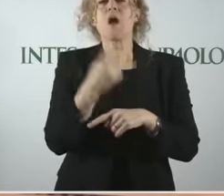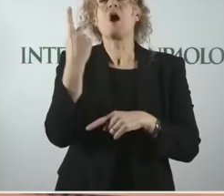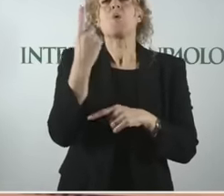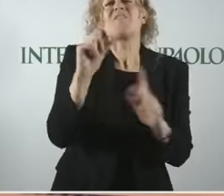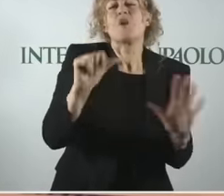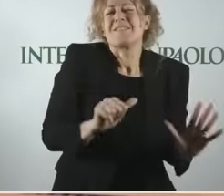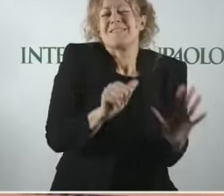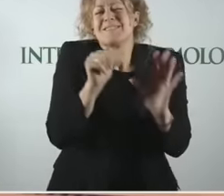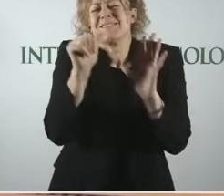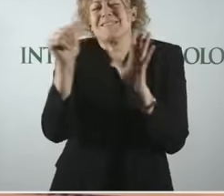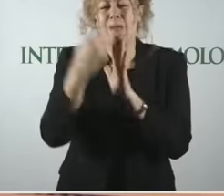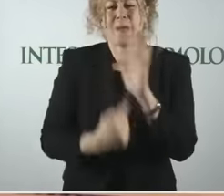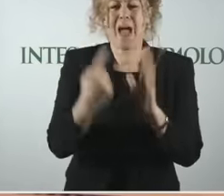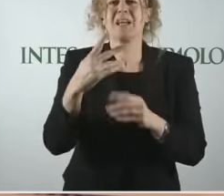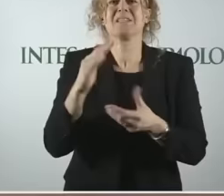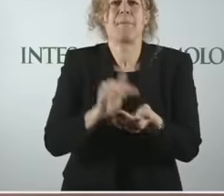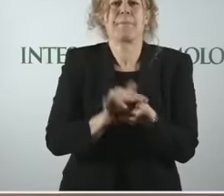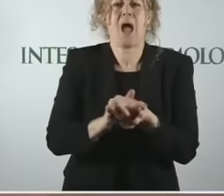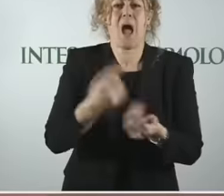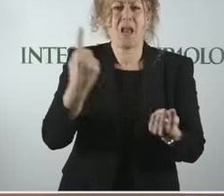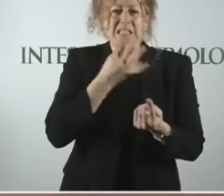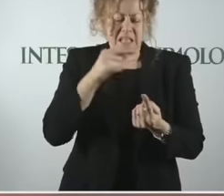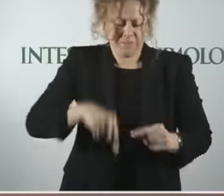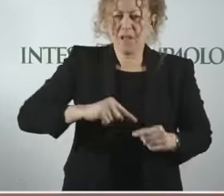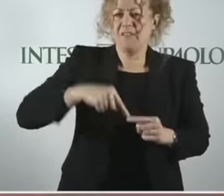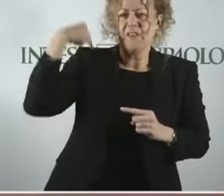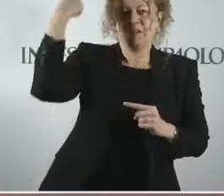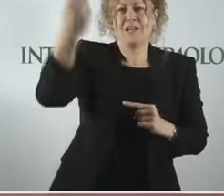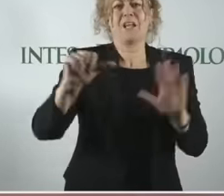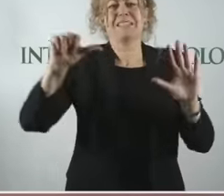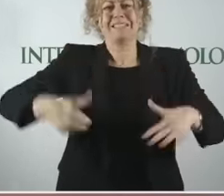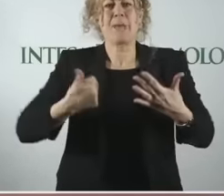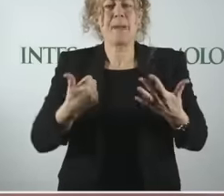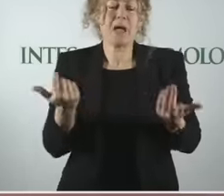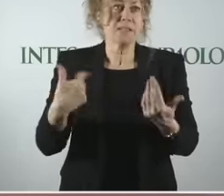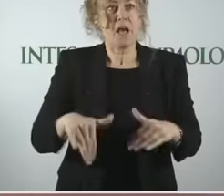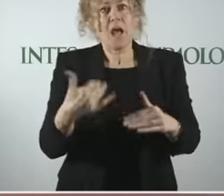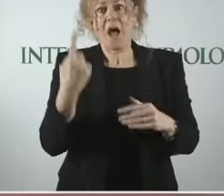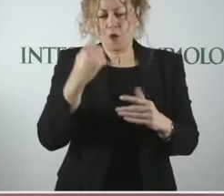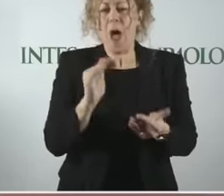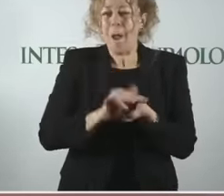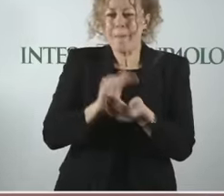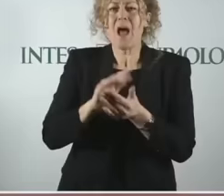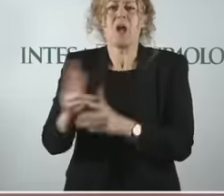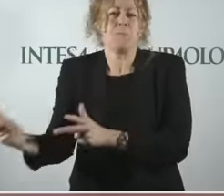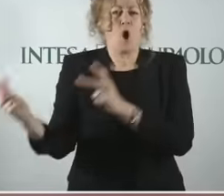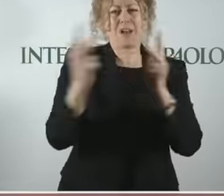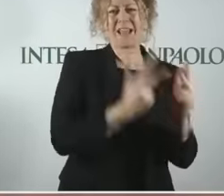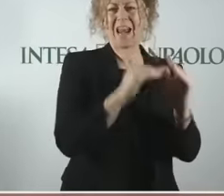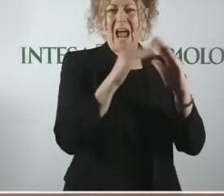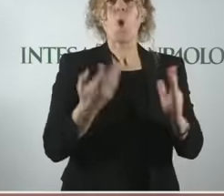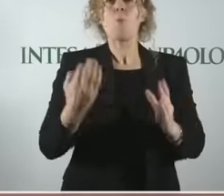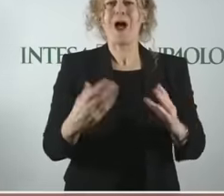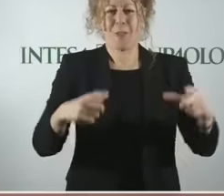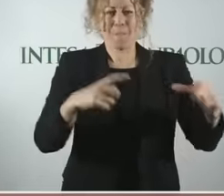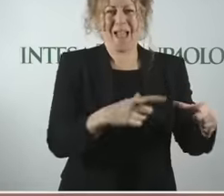ogni 6 mesi quindi ti fai il pane per i pr prossimi 6 mesi poi te lo porti a casa e quando c'è da mettere in tavola il